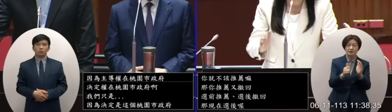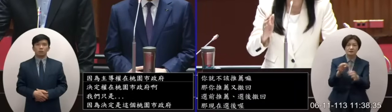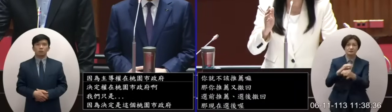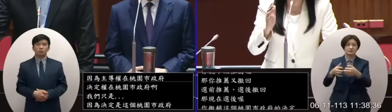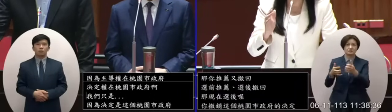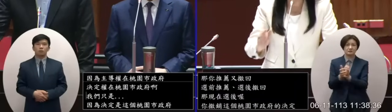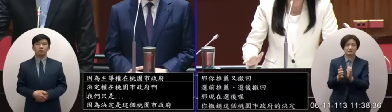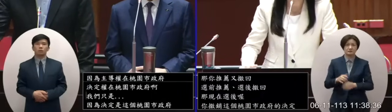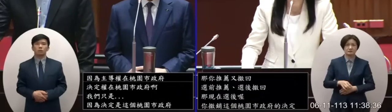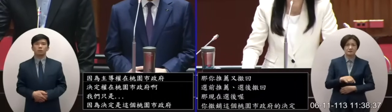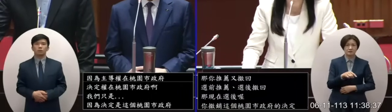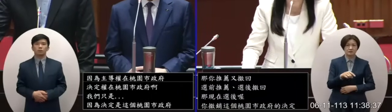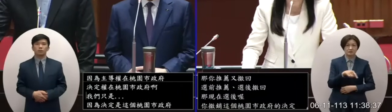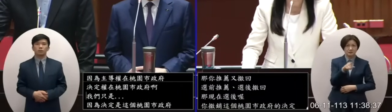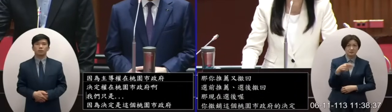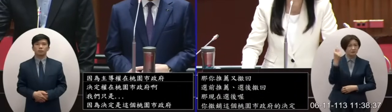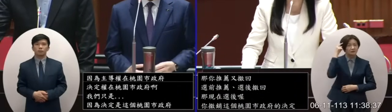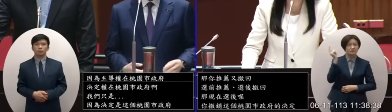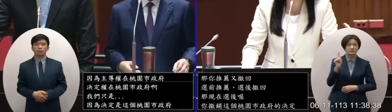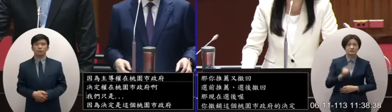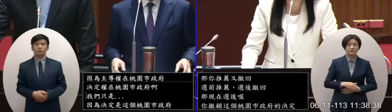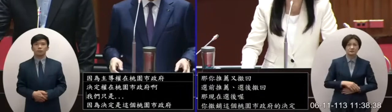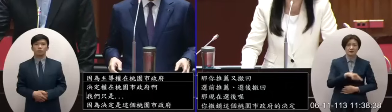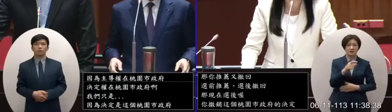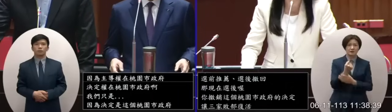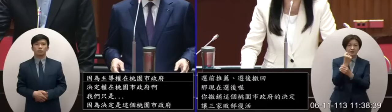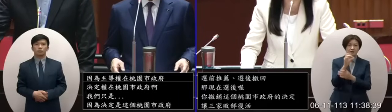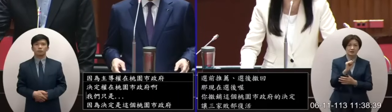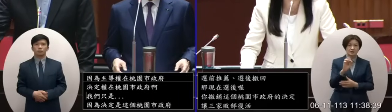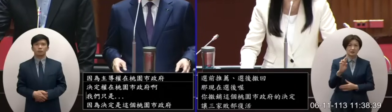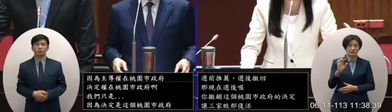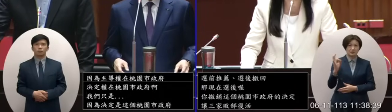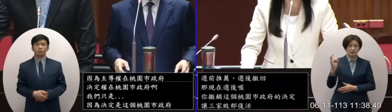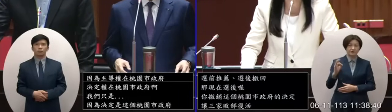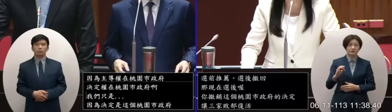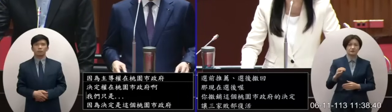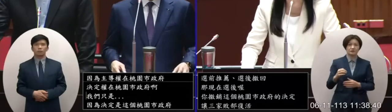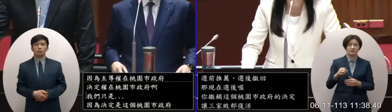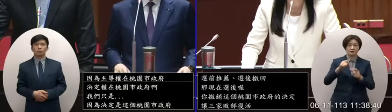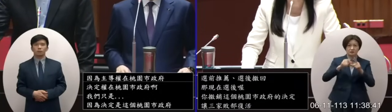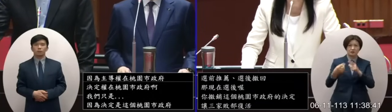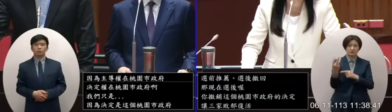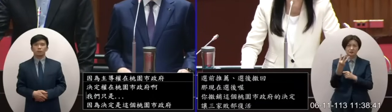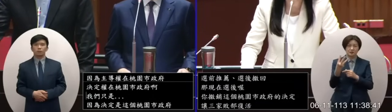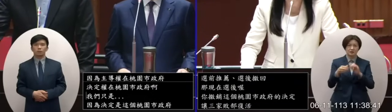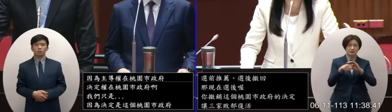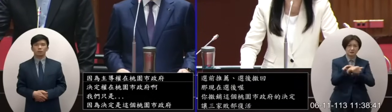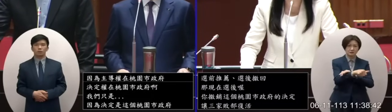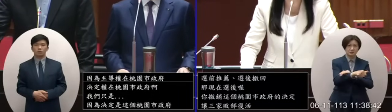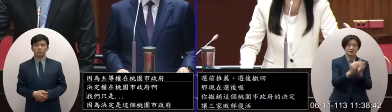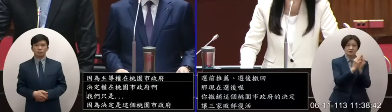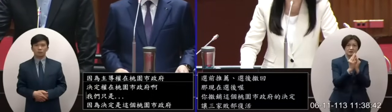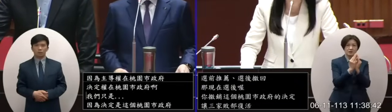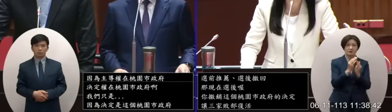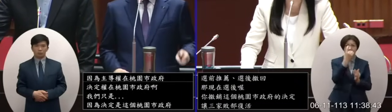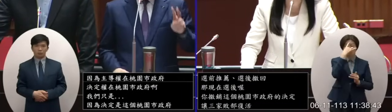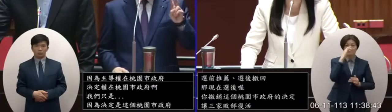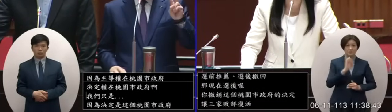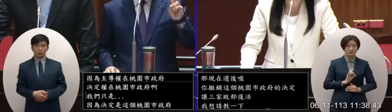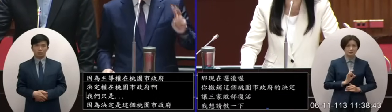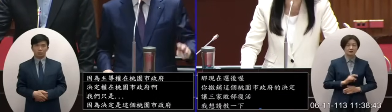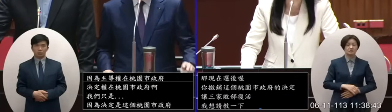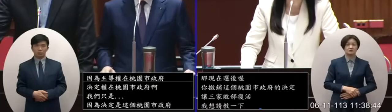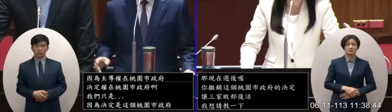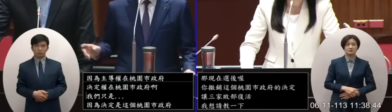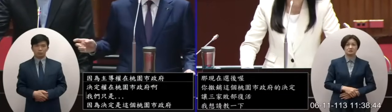部你们的这个态度是什么？你们支持 SRF 这三家厂商进入桃园科那个观音吗？